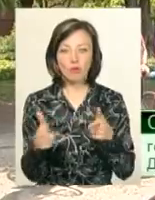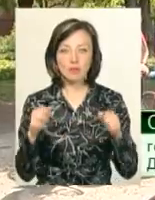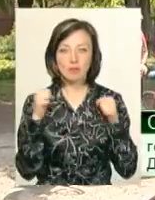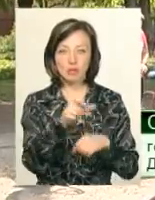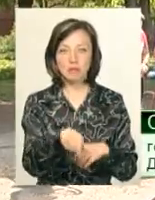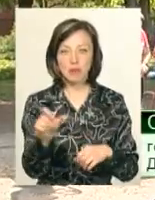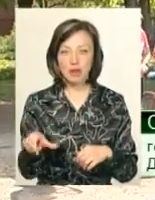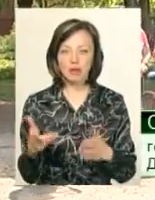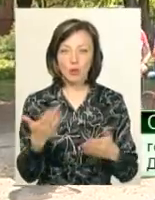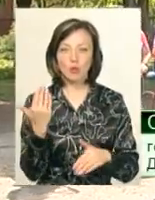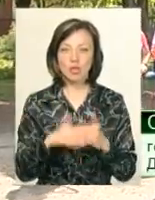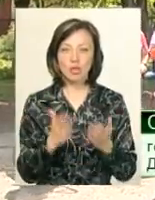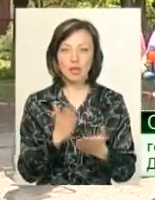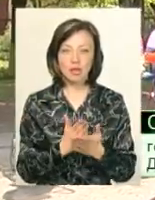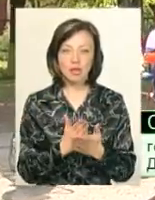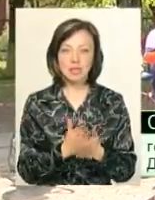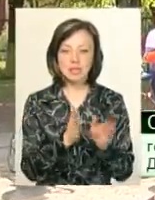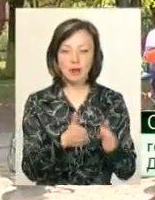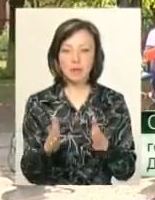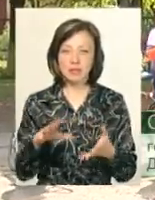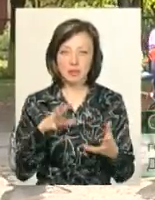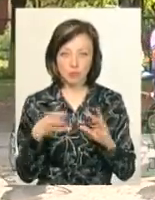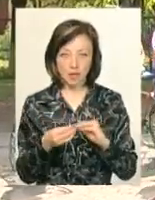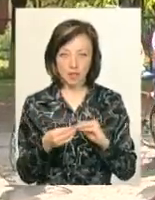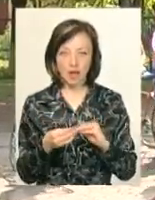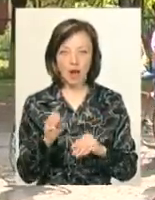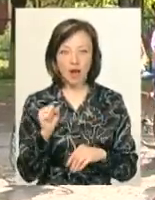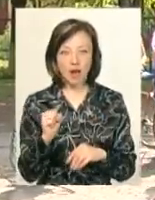спортсмени, які вже є, які стабільність в результатах.